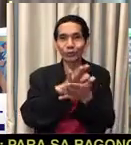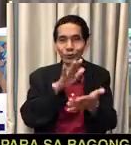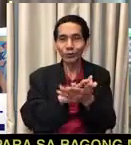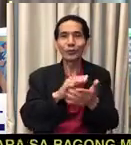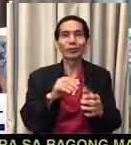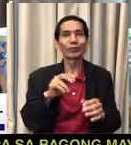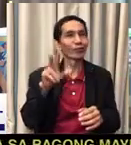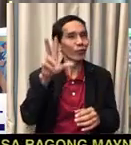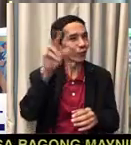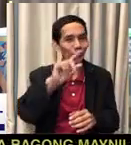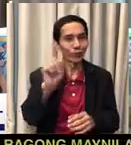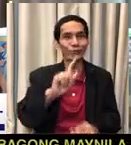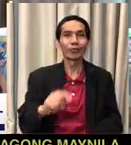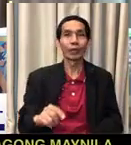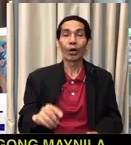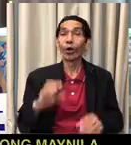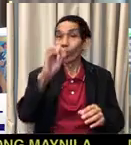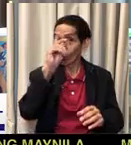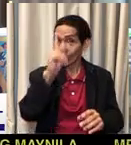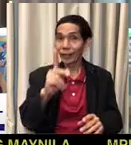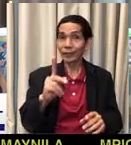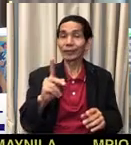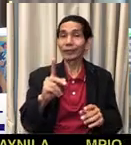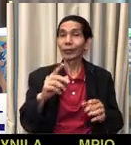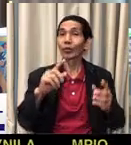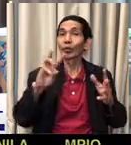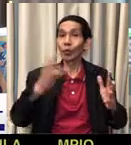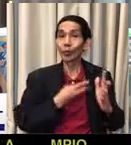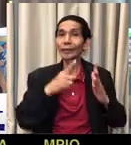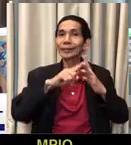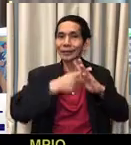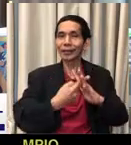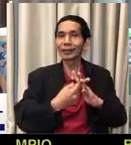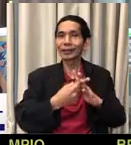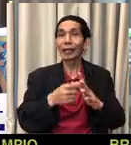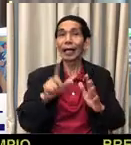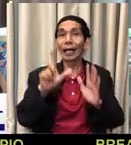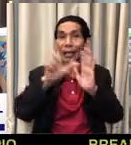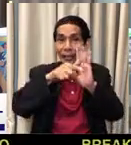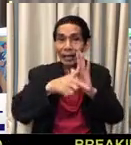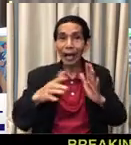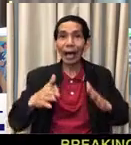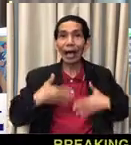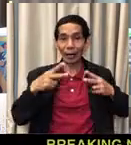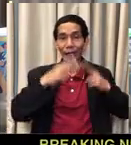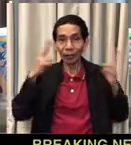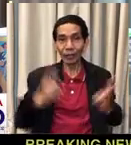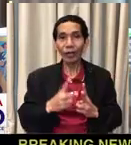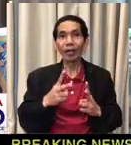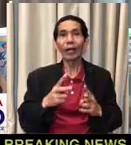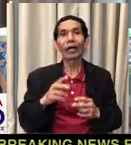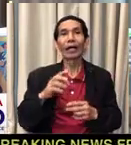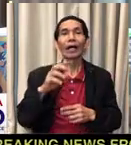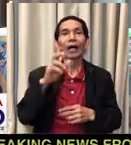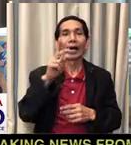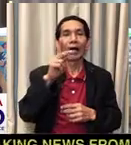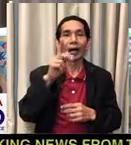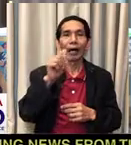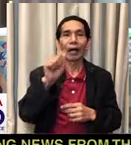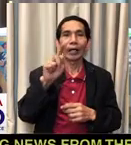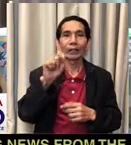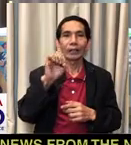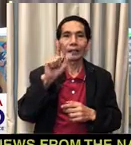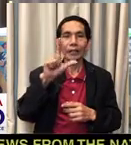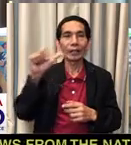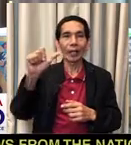eskwelahan. Okay. O di, mag-umpisa tayo. Hayaan natin, ha? Mamaya, Happy Valentine's. You go to Cartilia. Tapos